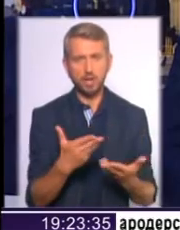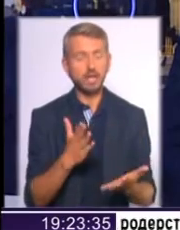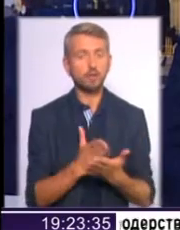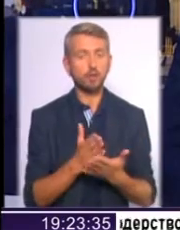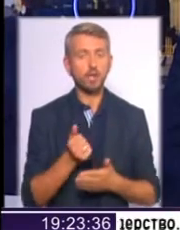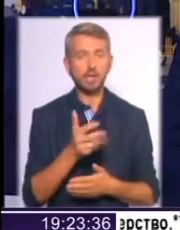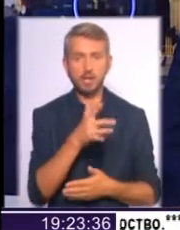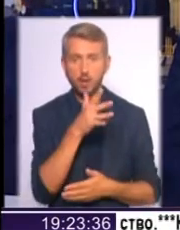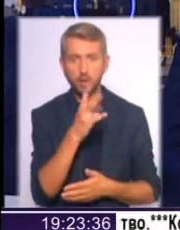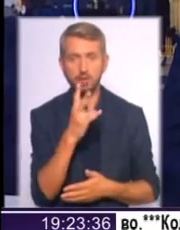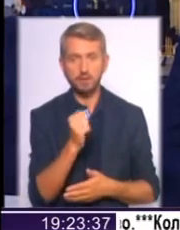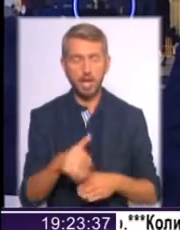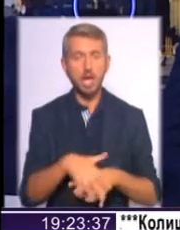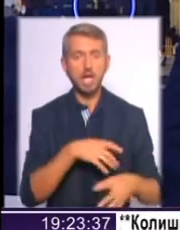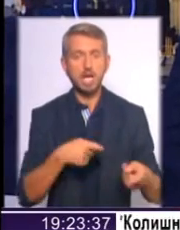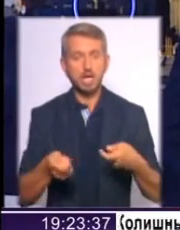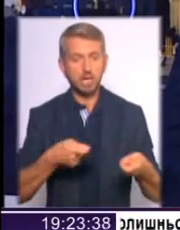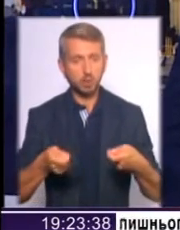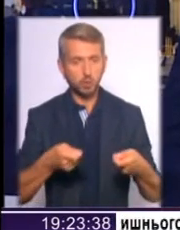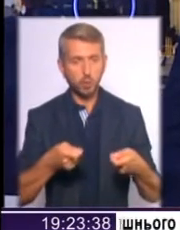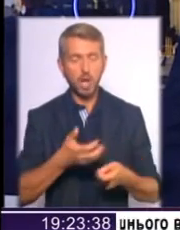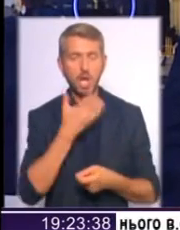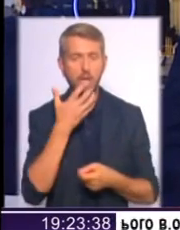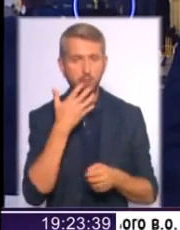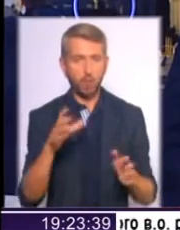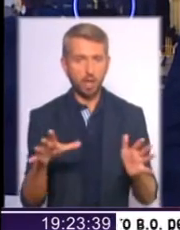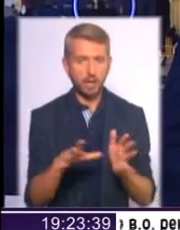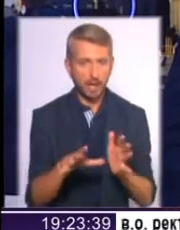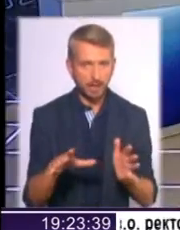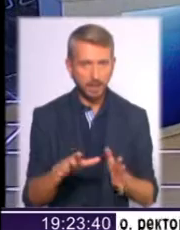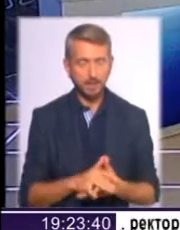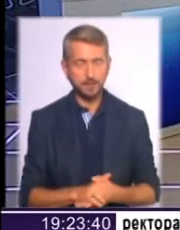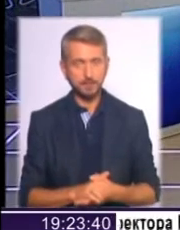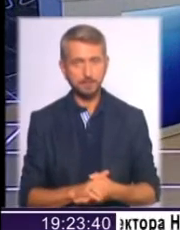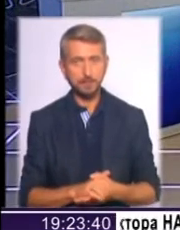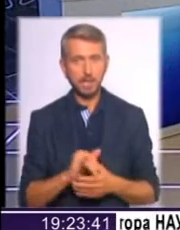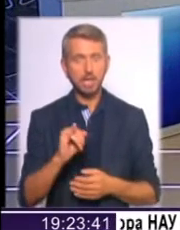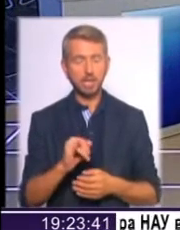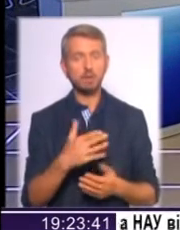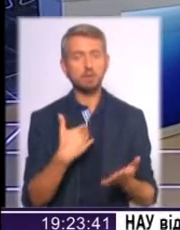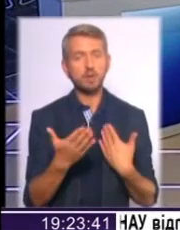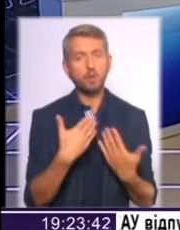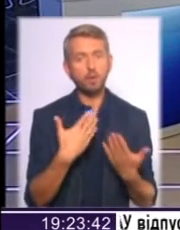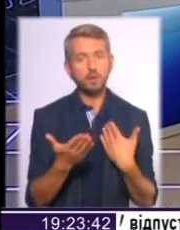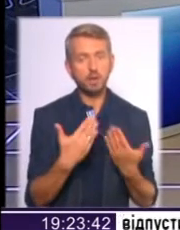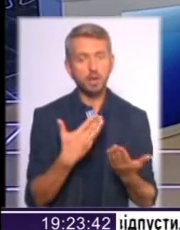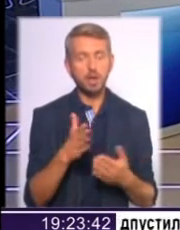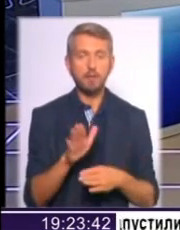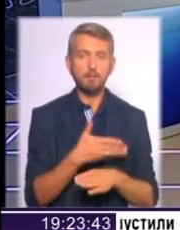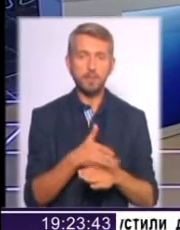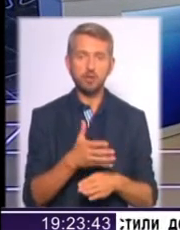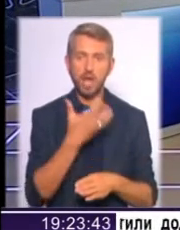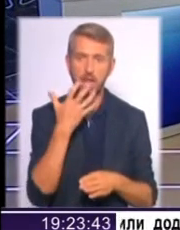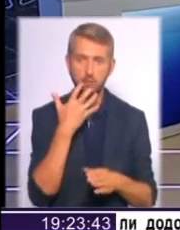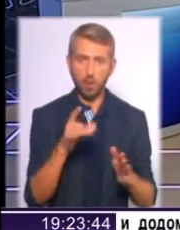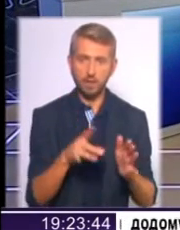на ринку теплоенергетики і взаємовідносини саме між